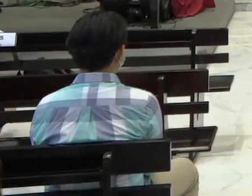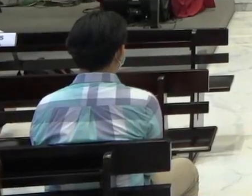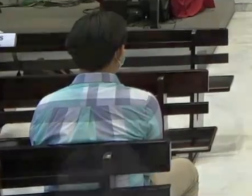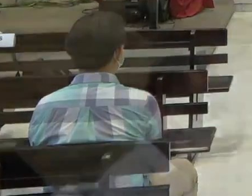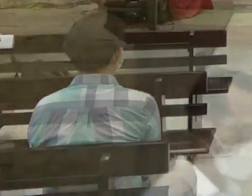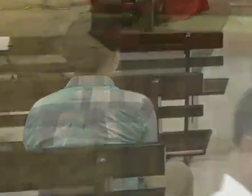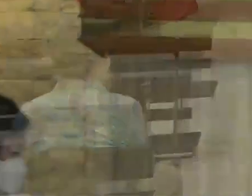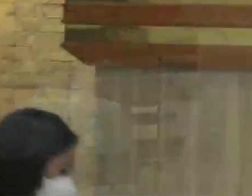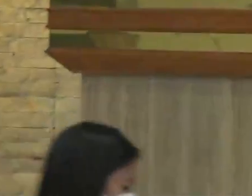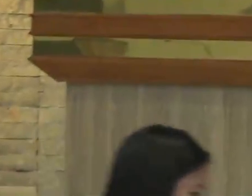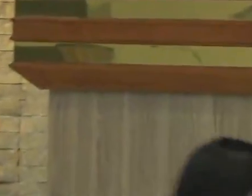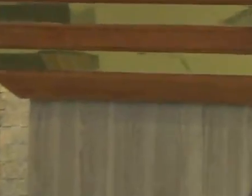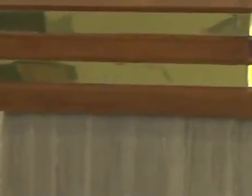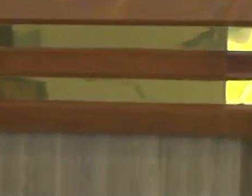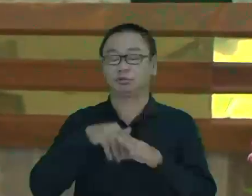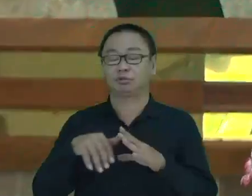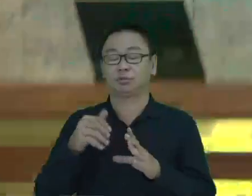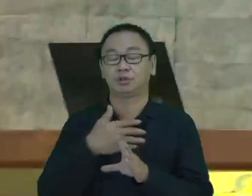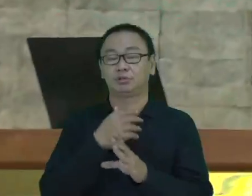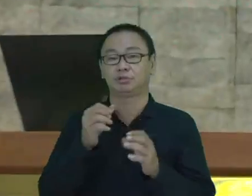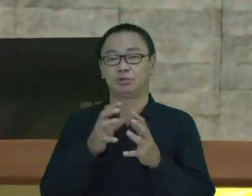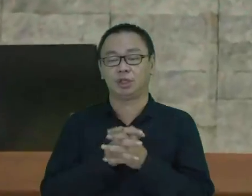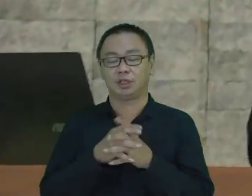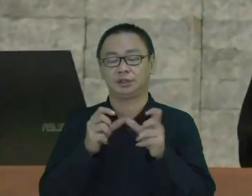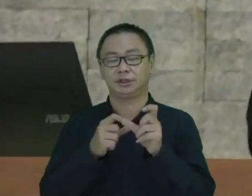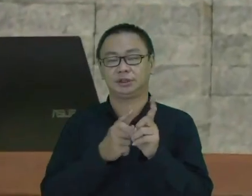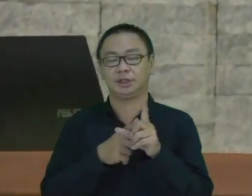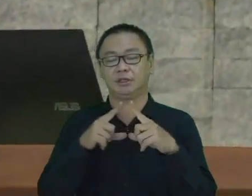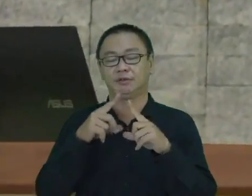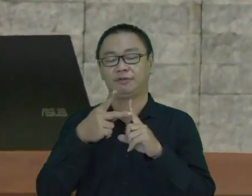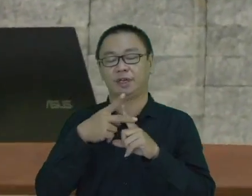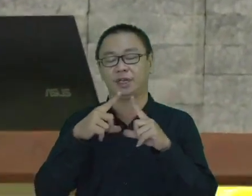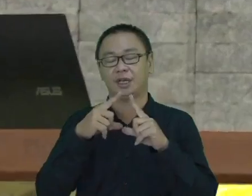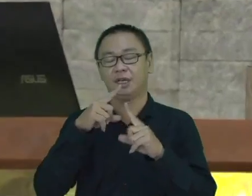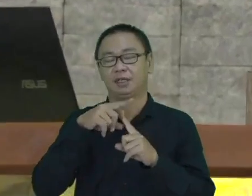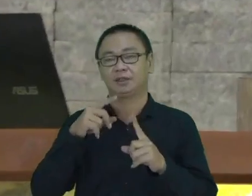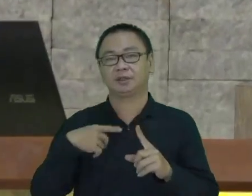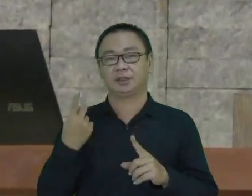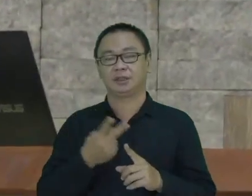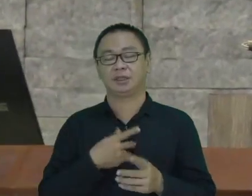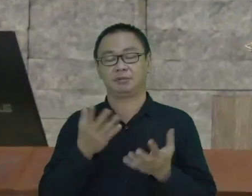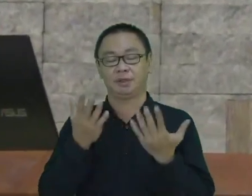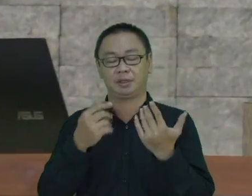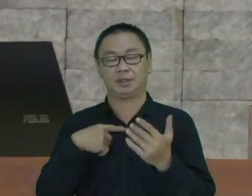Saudara, kita akan masuk di dalam doa-doa syafaat kita. Mari kita berdoa.